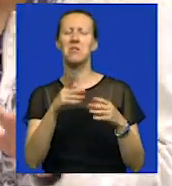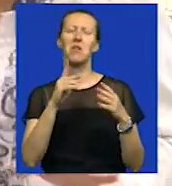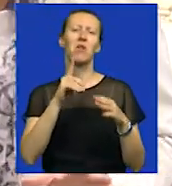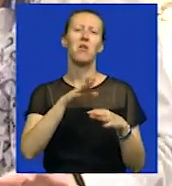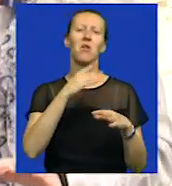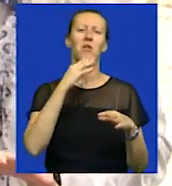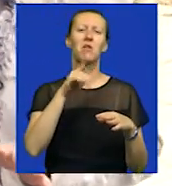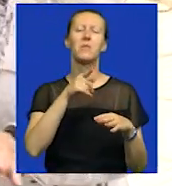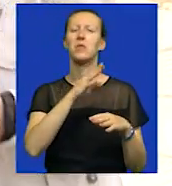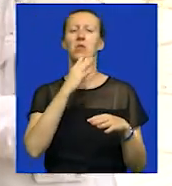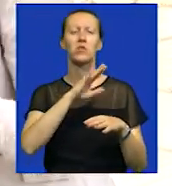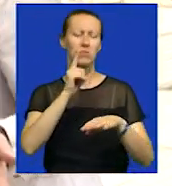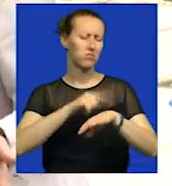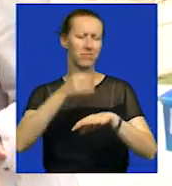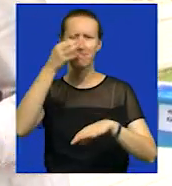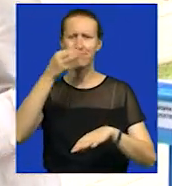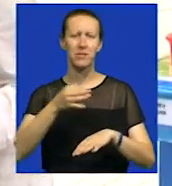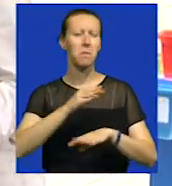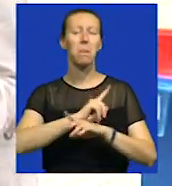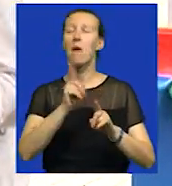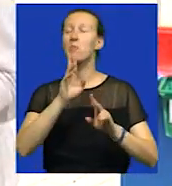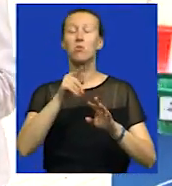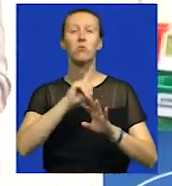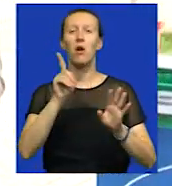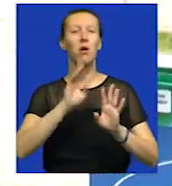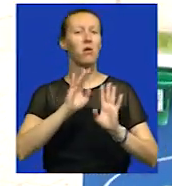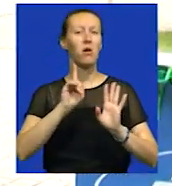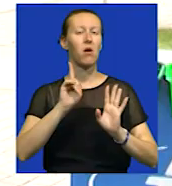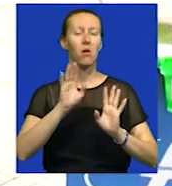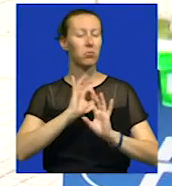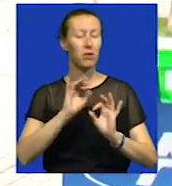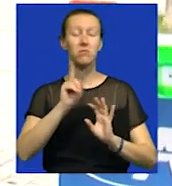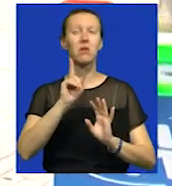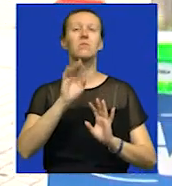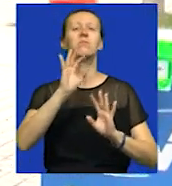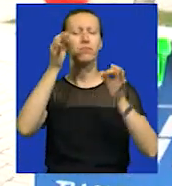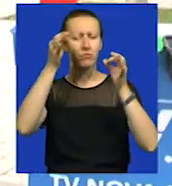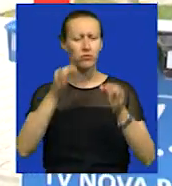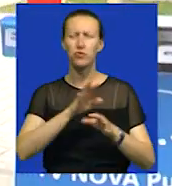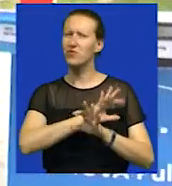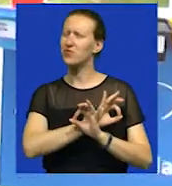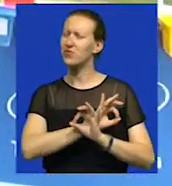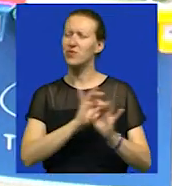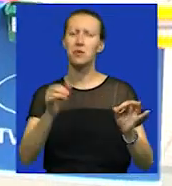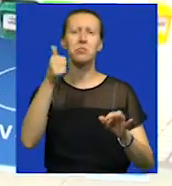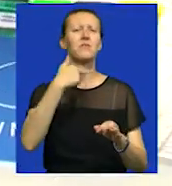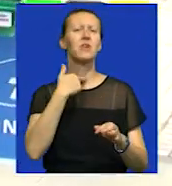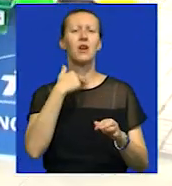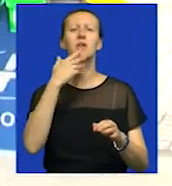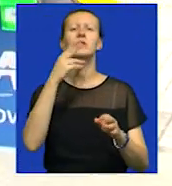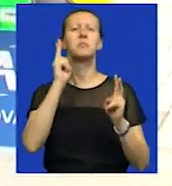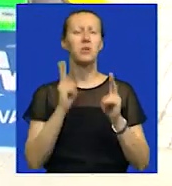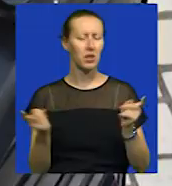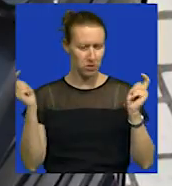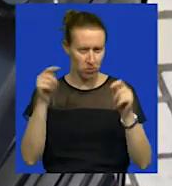Ka kritika? Ne može. Kritikajte. Ne mogu, zato nije bi bila u pravu. Ne, znači sve u redu. Prvoklasni, čak i za